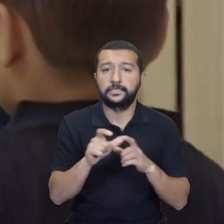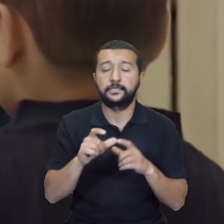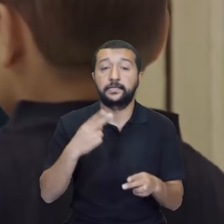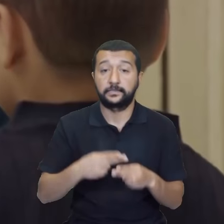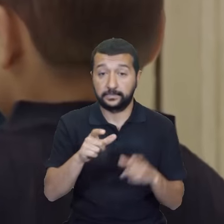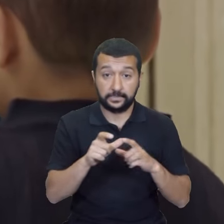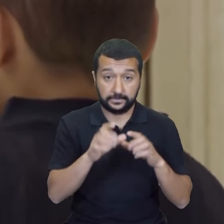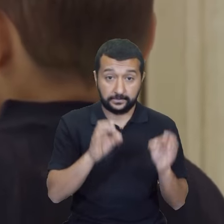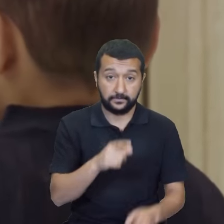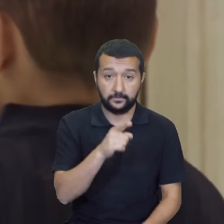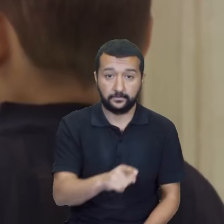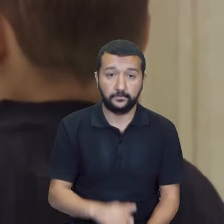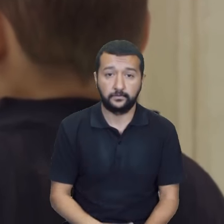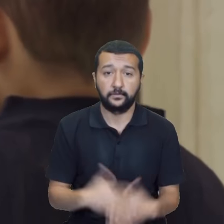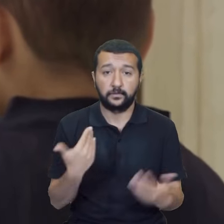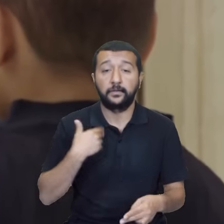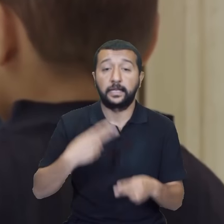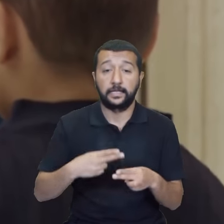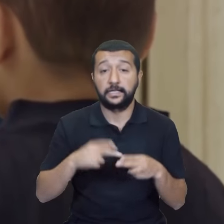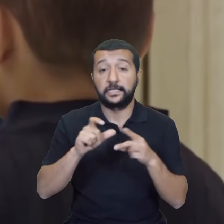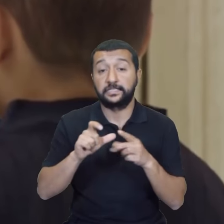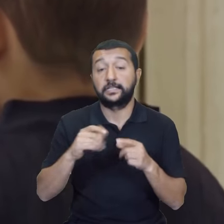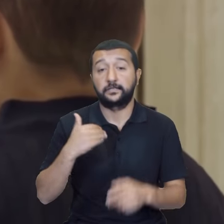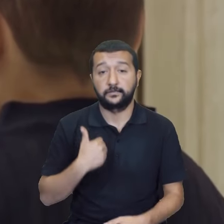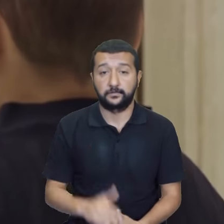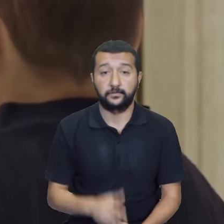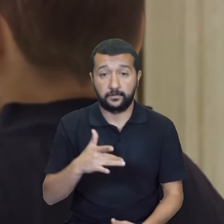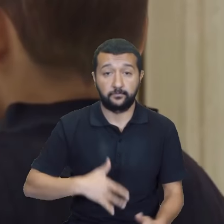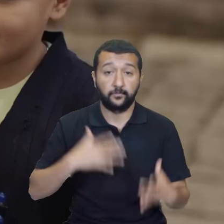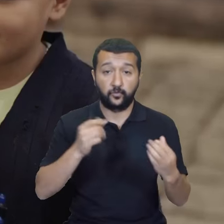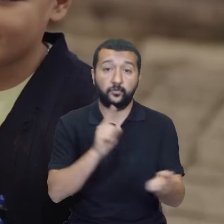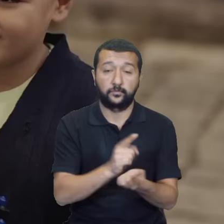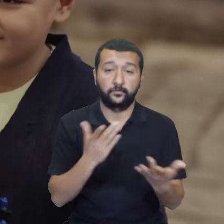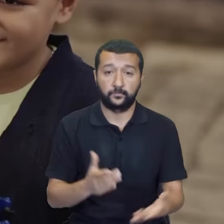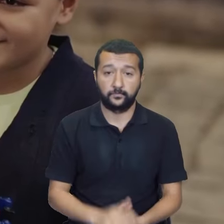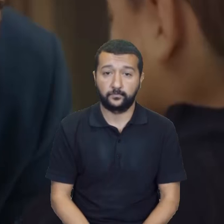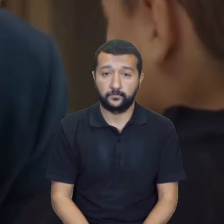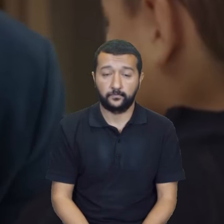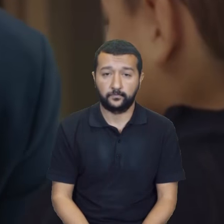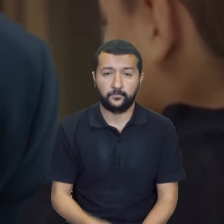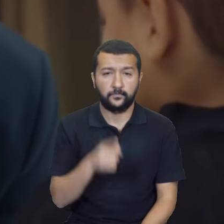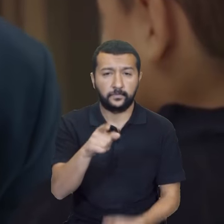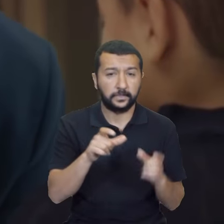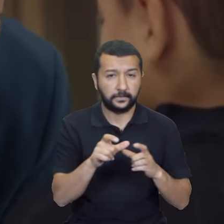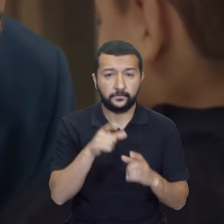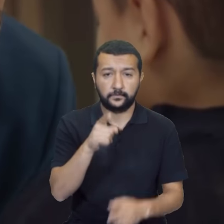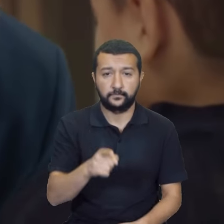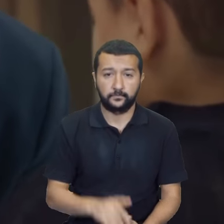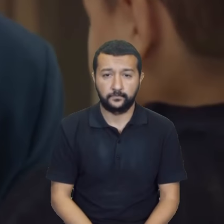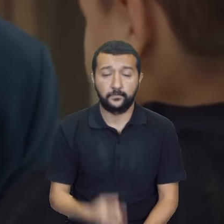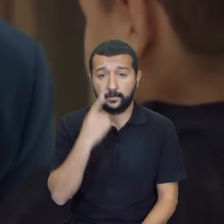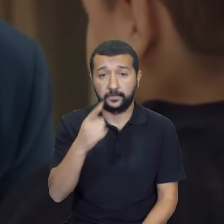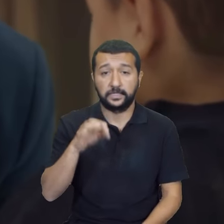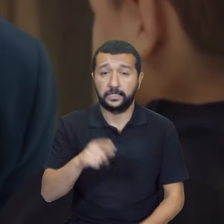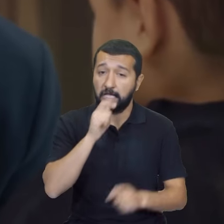Sezer. Sezer. Benim adım da Şener. Memnun oldum. Sezer.